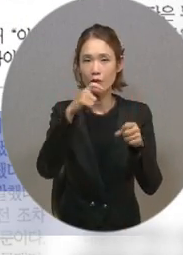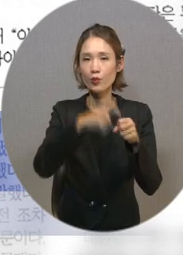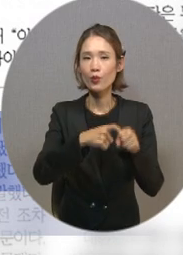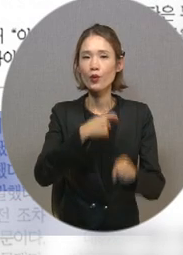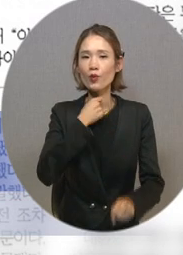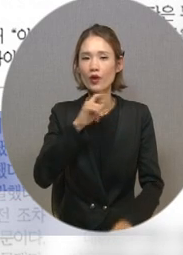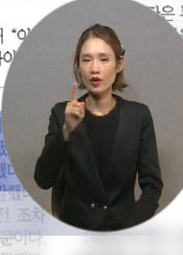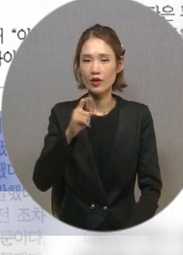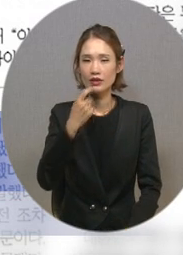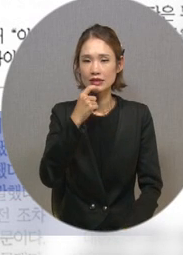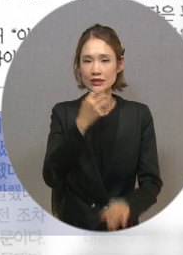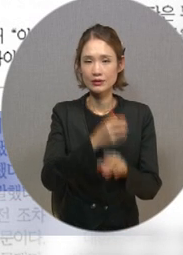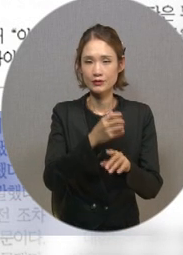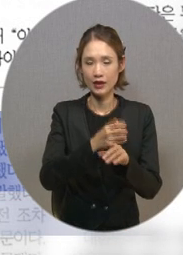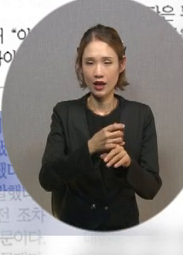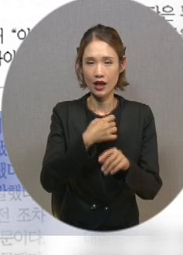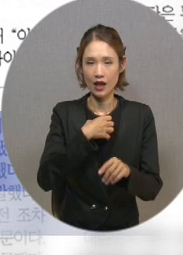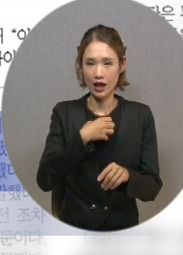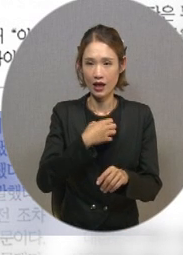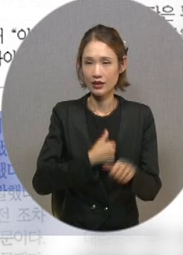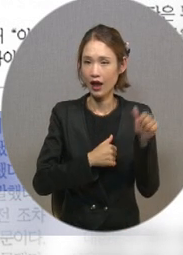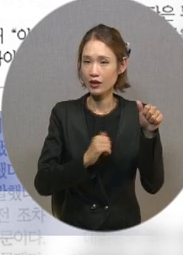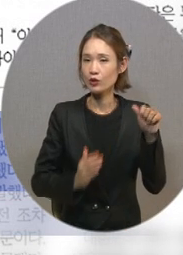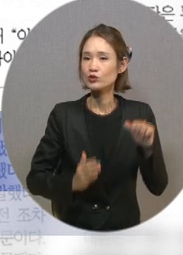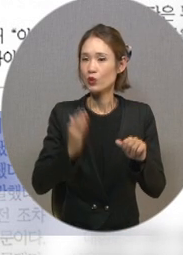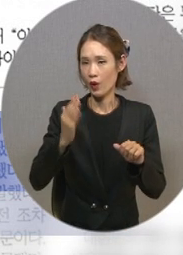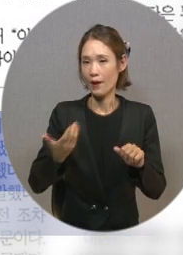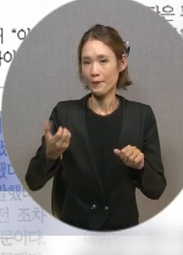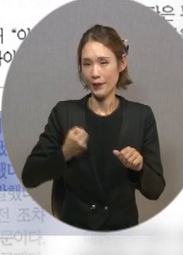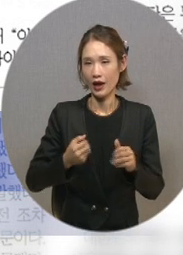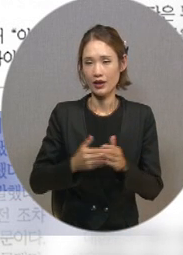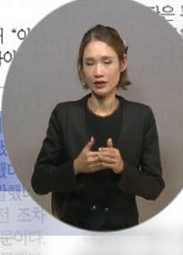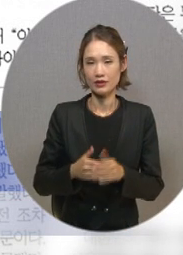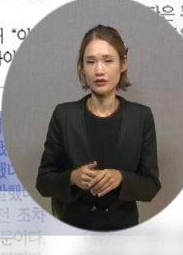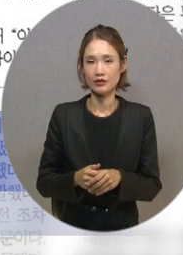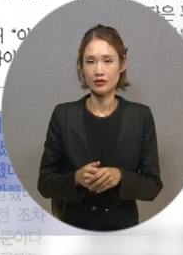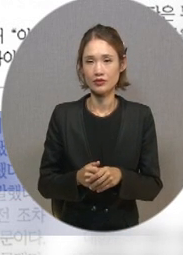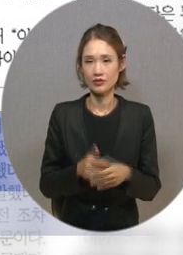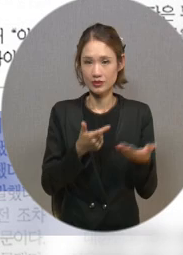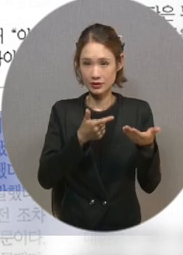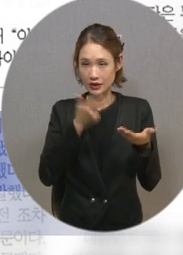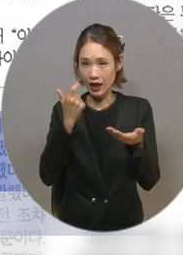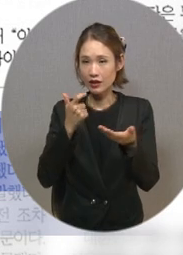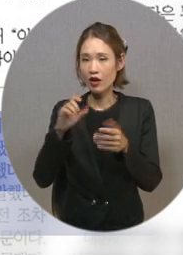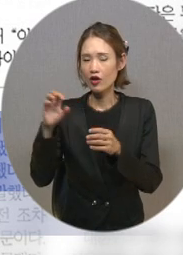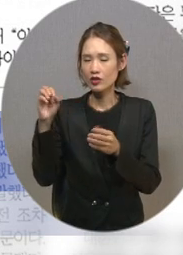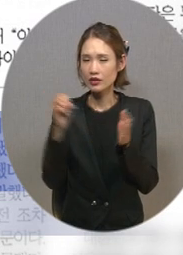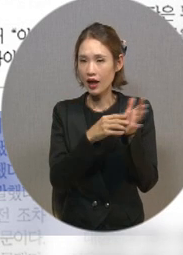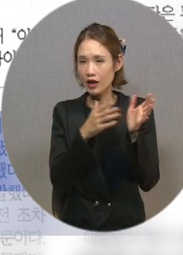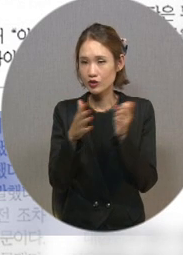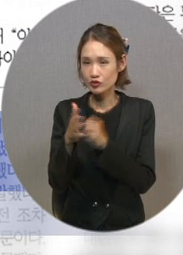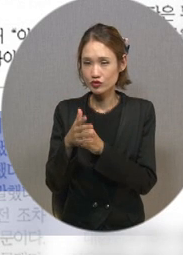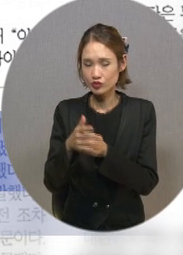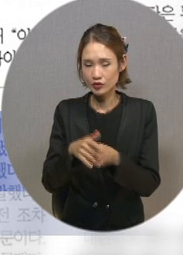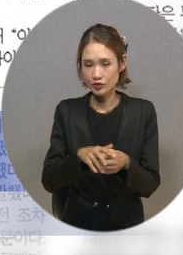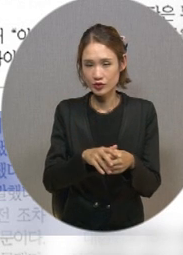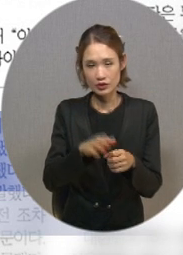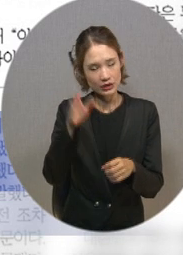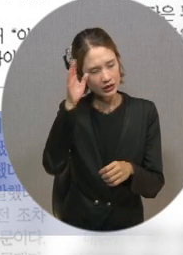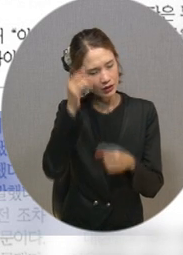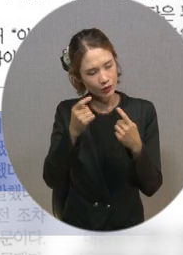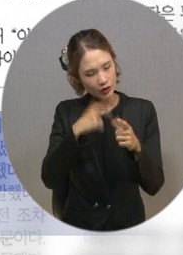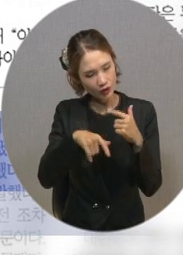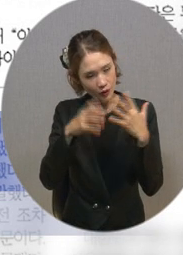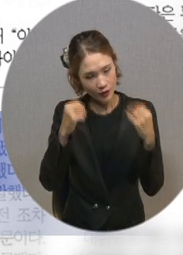금메달 다섯 개를 초과 달성한 건데요 기사에서는 사격과 탁구는 대 이상의 성적을 거뒀으나